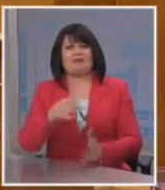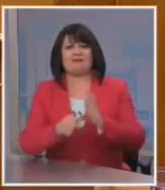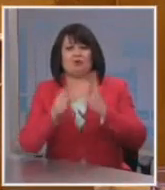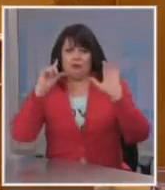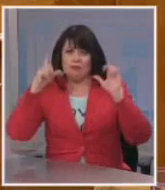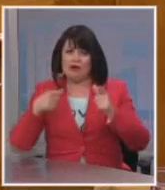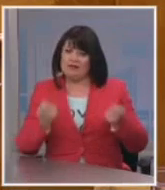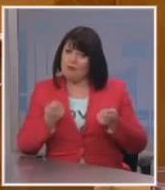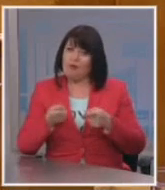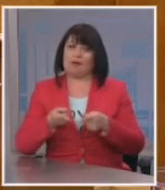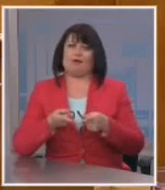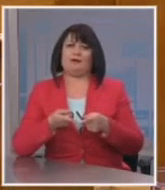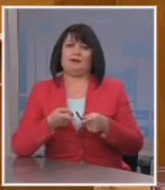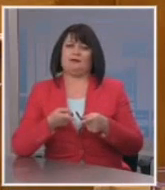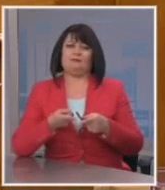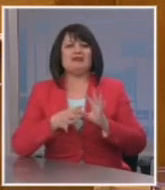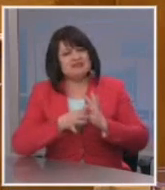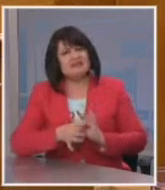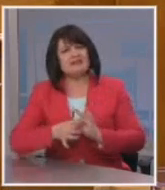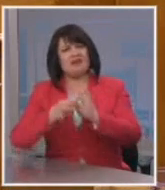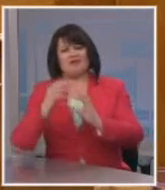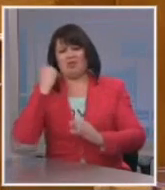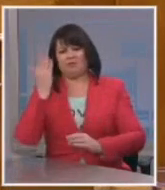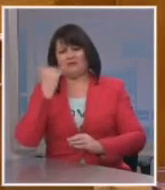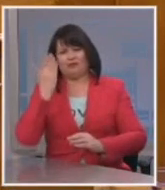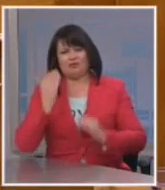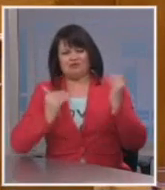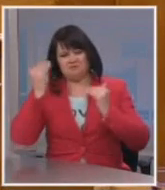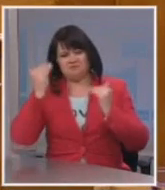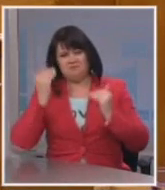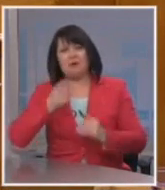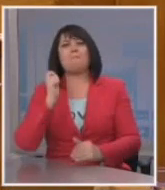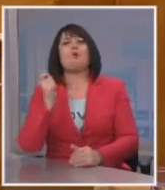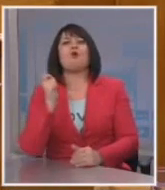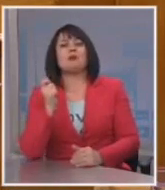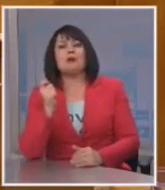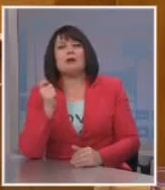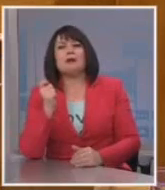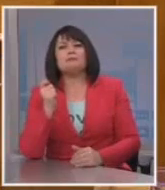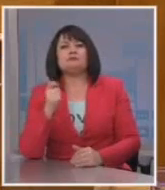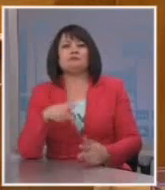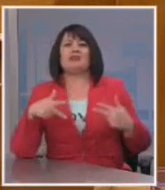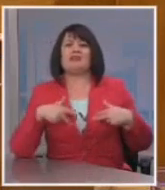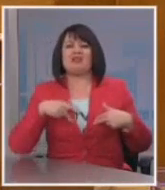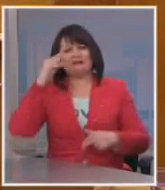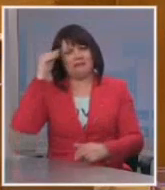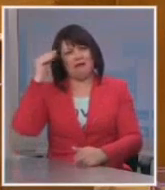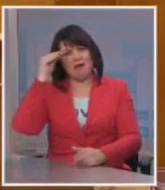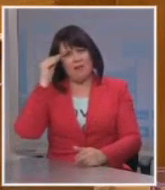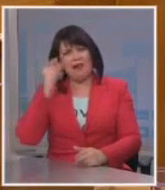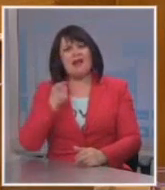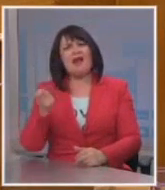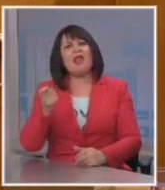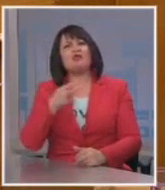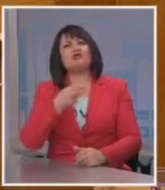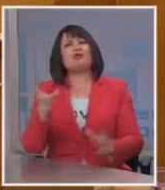Δημοκρατίας, η συνεχής αμφισβήτηση της πολιτικής της κυβέρνησης Καραμαλή σε σχέση με το χρέος και